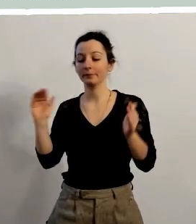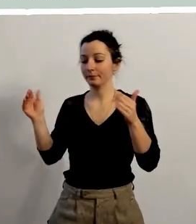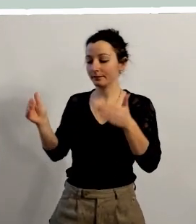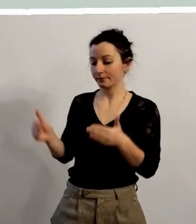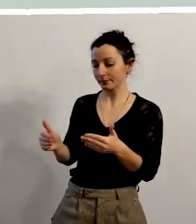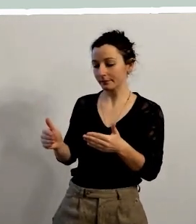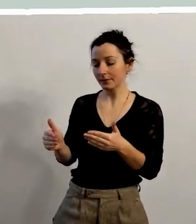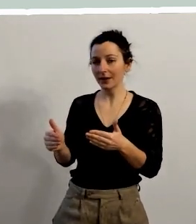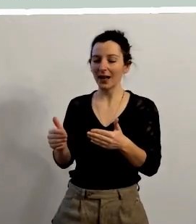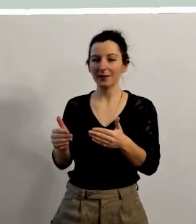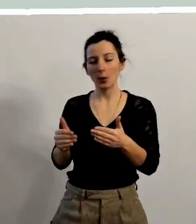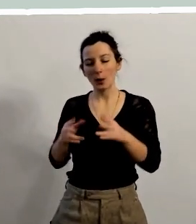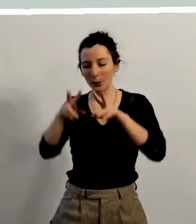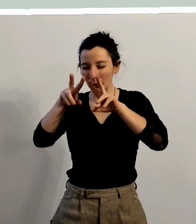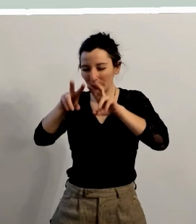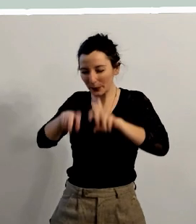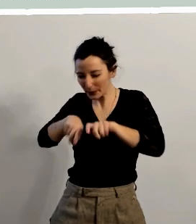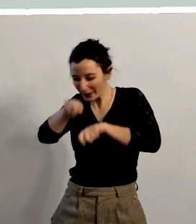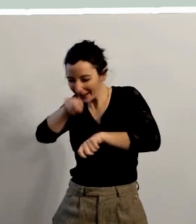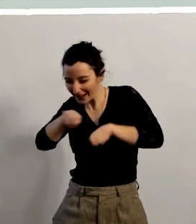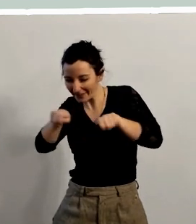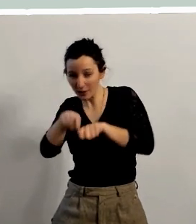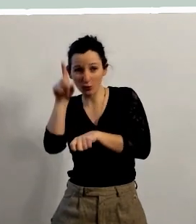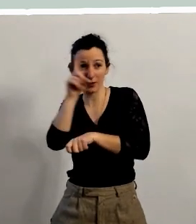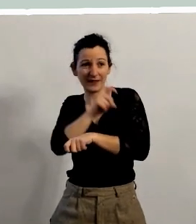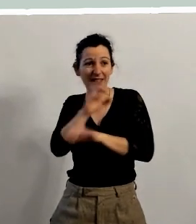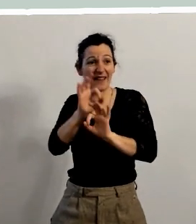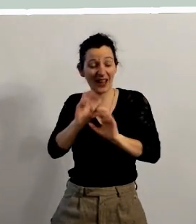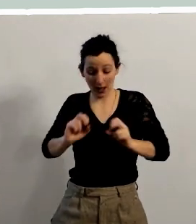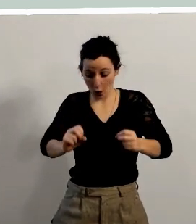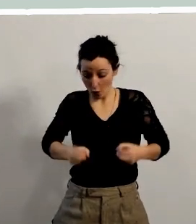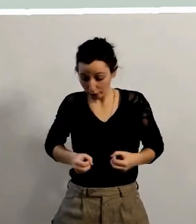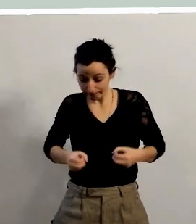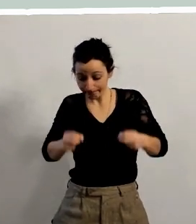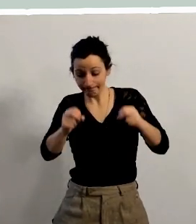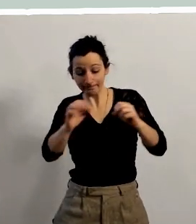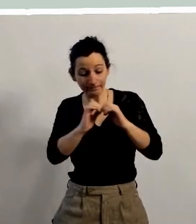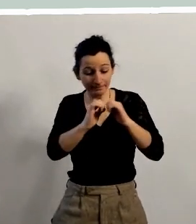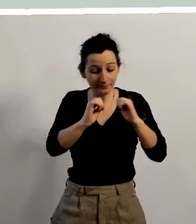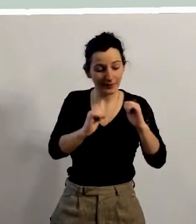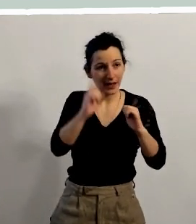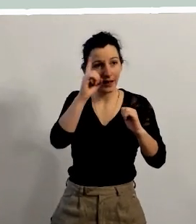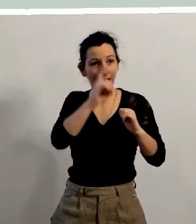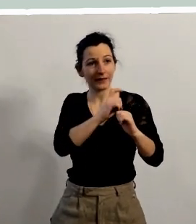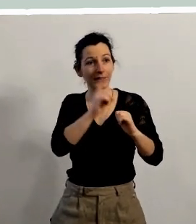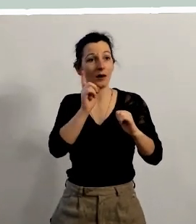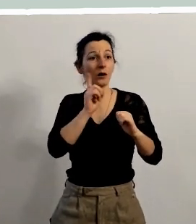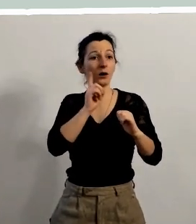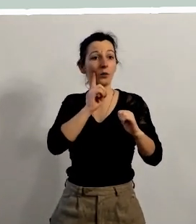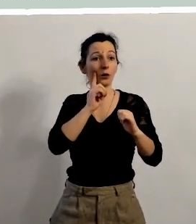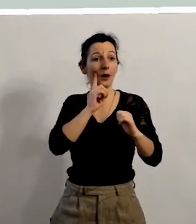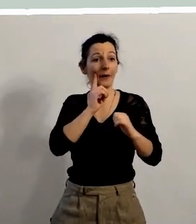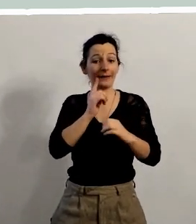n'est pas aussi facile de mesurer le stock des ovules parce qu'ils sont conservés dans le